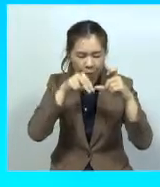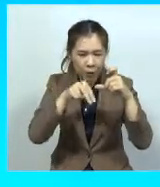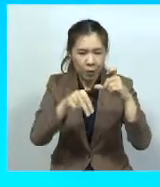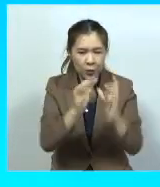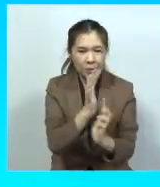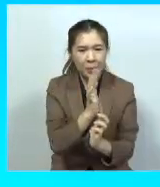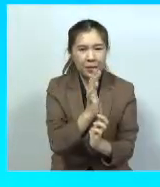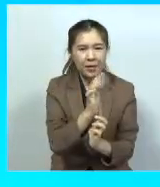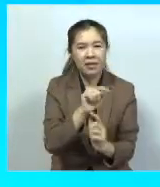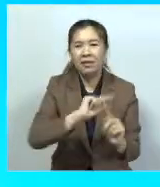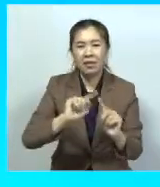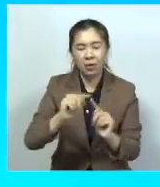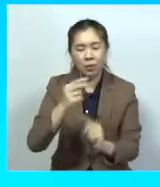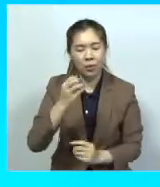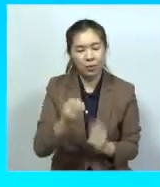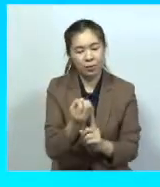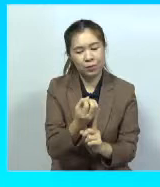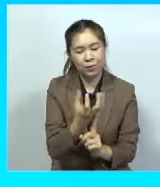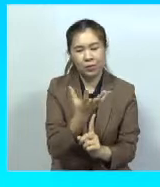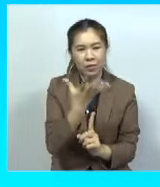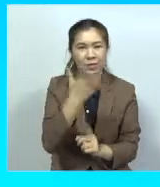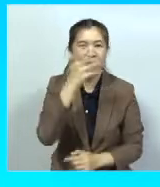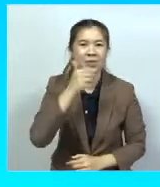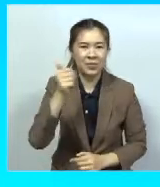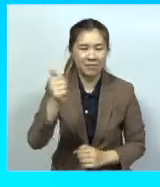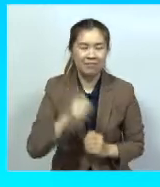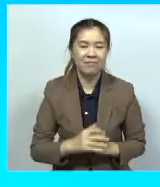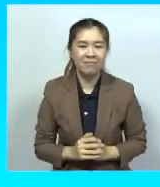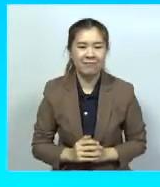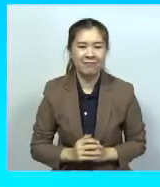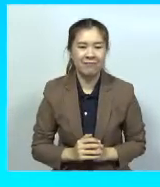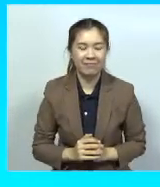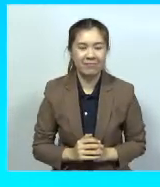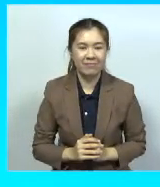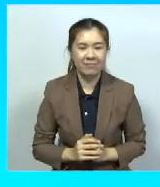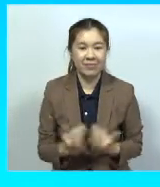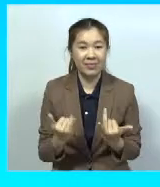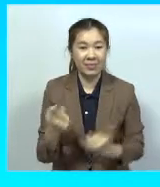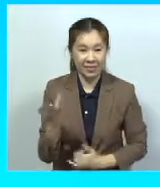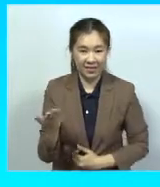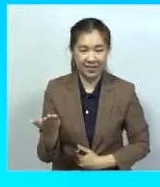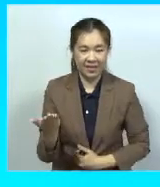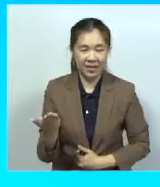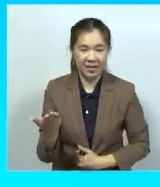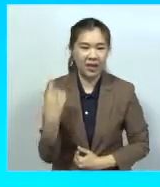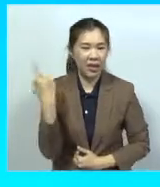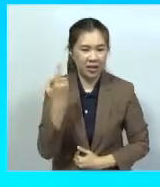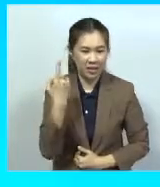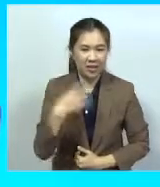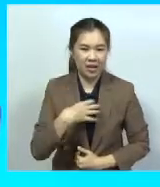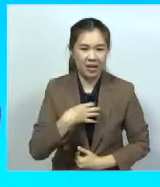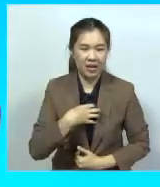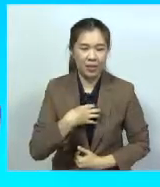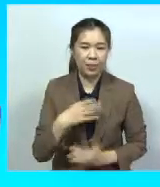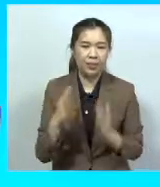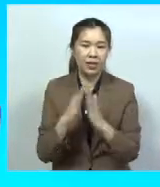ทียนส่องสกาวสวยมากๆนะคะไปดูอีกหนึ่งจังหวัดนะคะที่นี่ก็น่าเที่ยวไม่แพ้กันนะคะที่วั